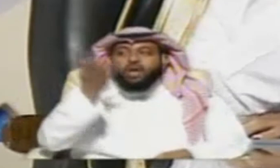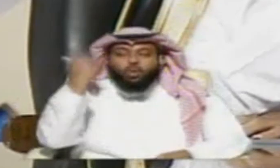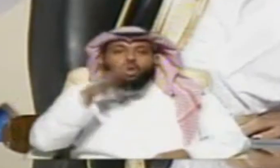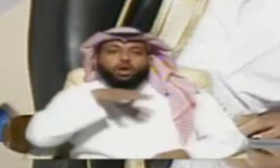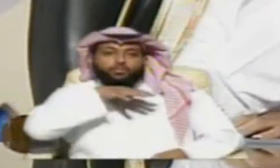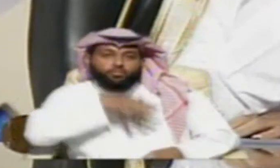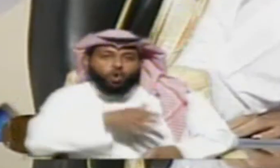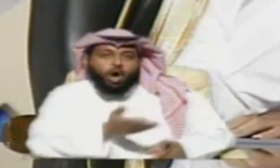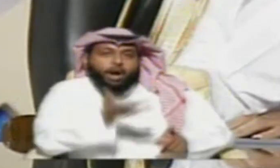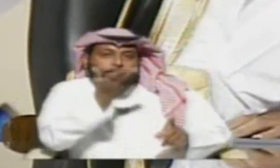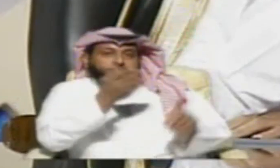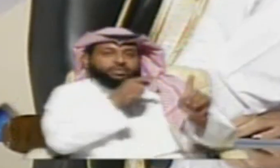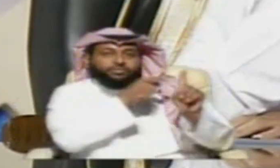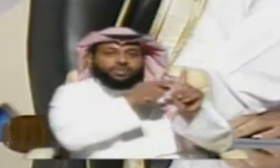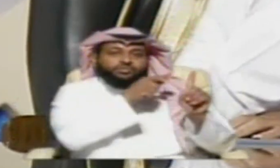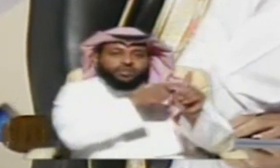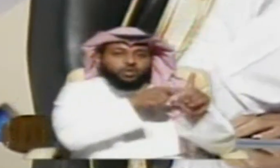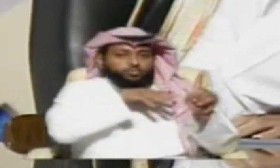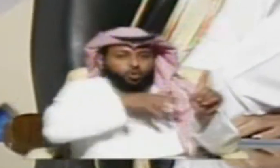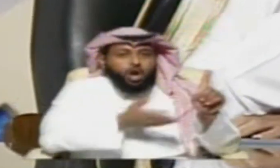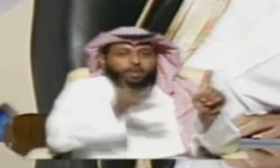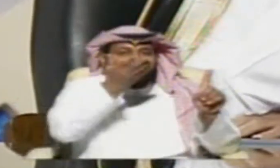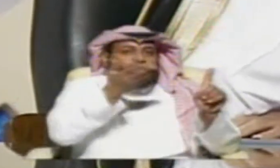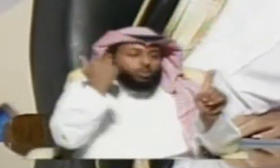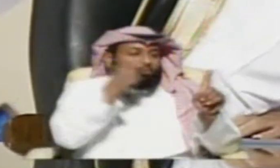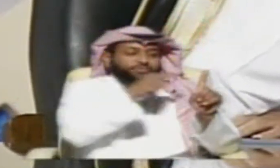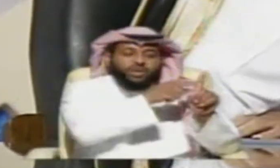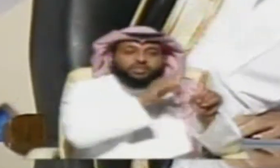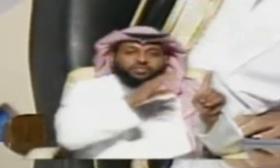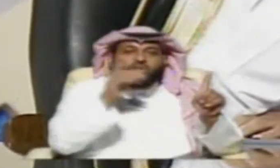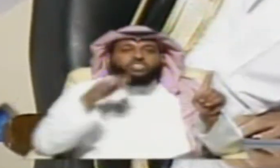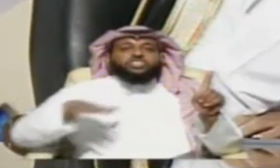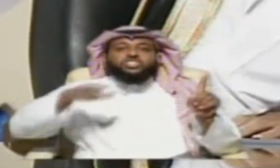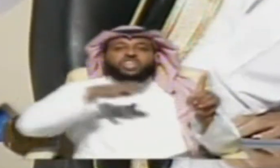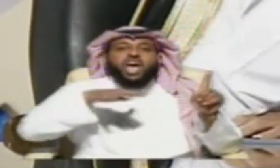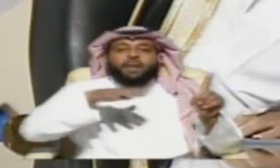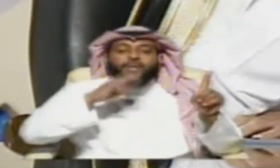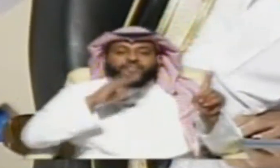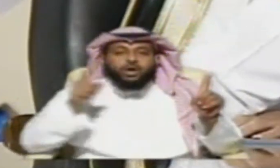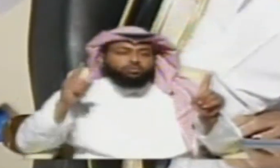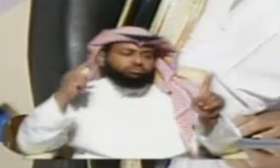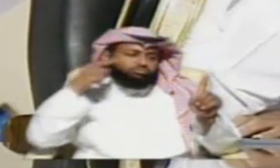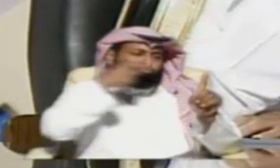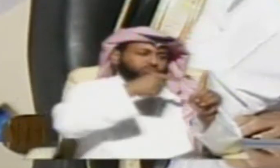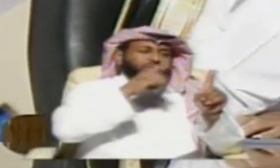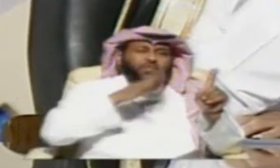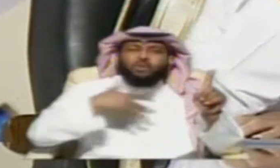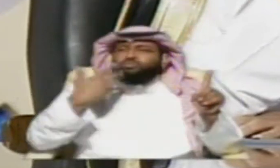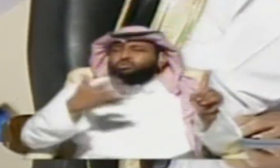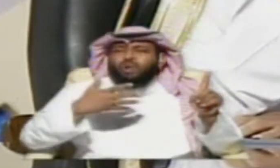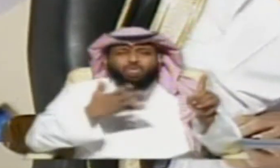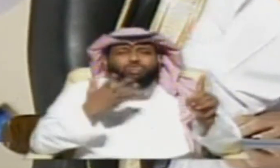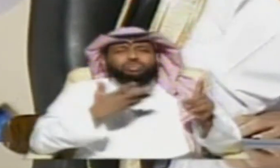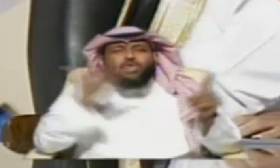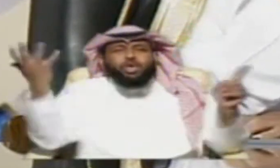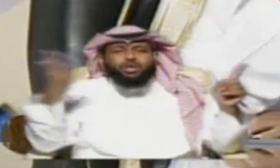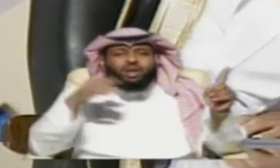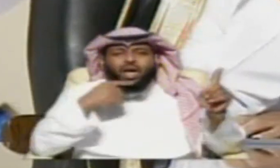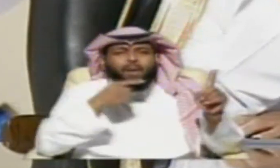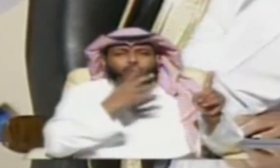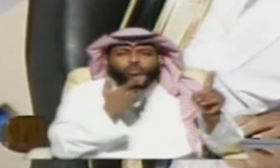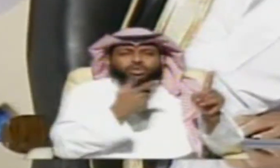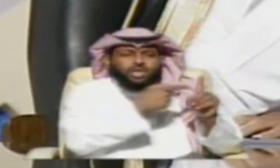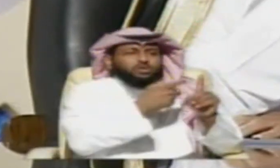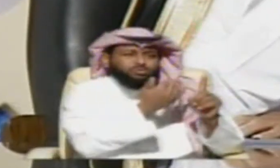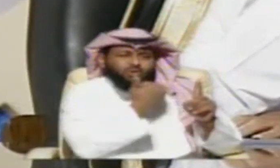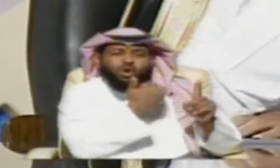شرائع الإسلام قد كثرت علي فأخبرني بعمل أتشبث به، فقال لا يزال لسانك رطبا من ذكر الله. معنى قوله لا